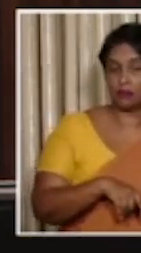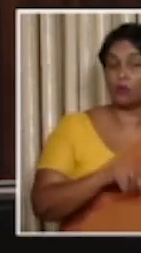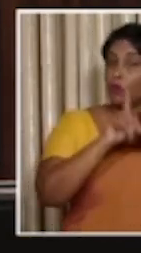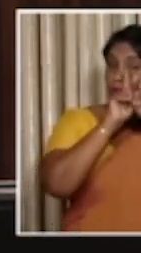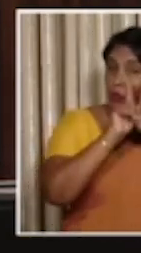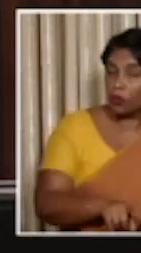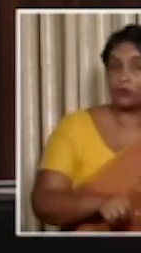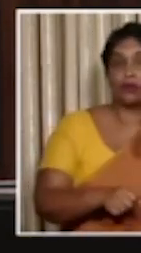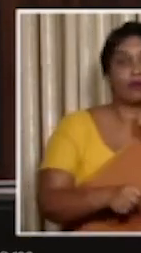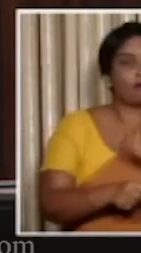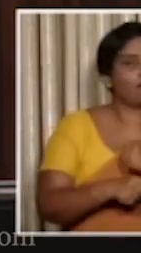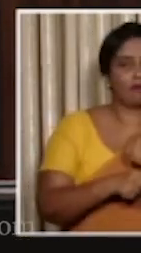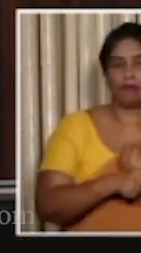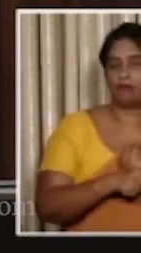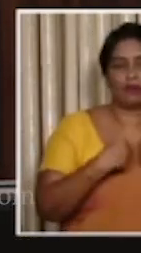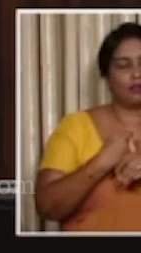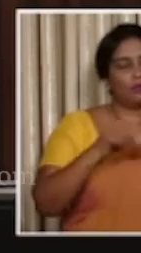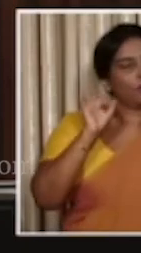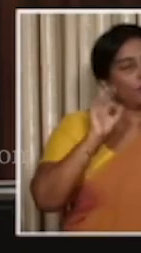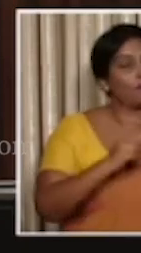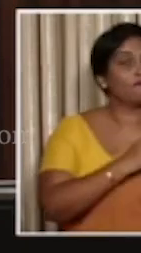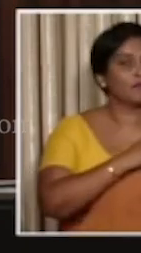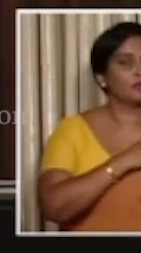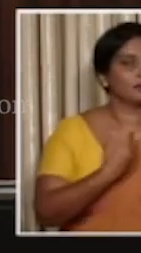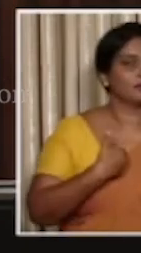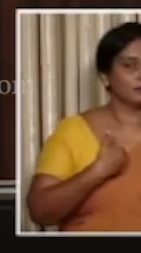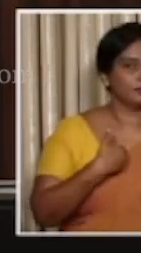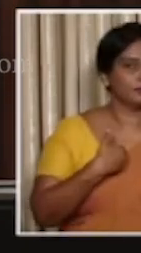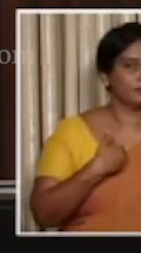එවැනි රාජ්‍යයක් නිර්මාණය නොකිරීමේ වගකීම අපි සතුව තිබෙනවා.